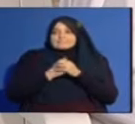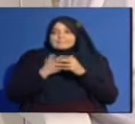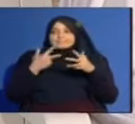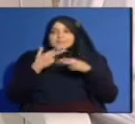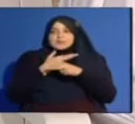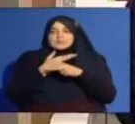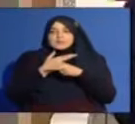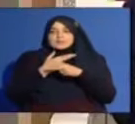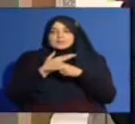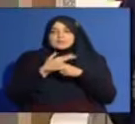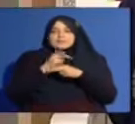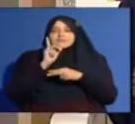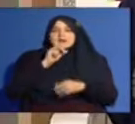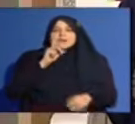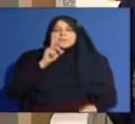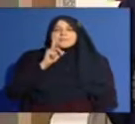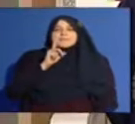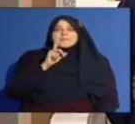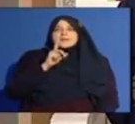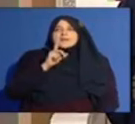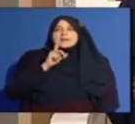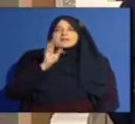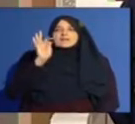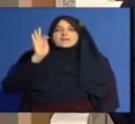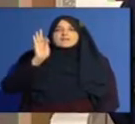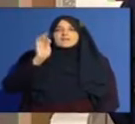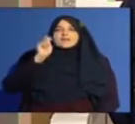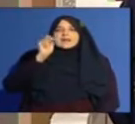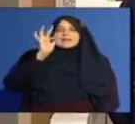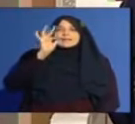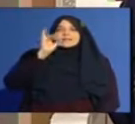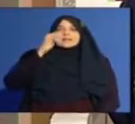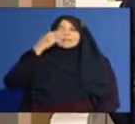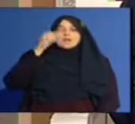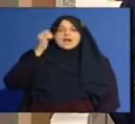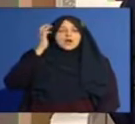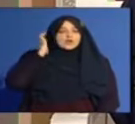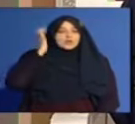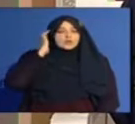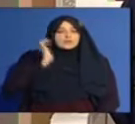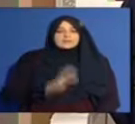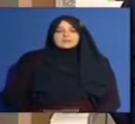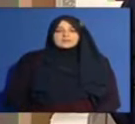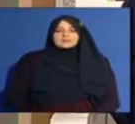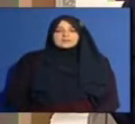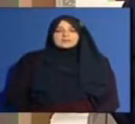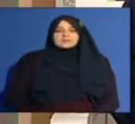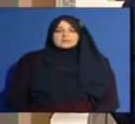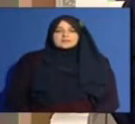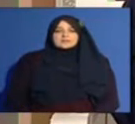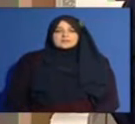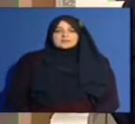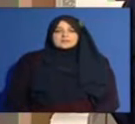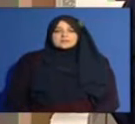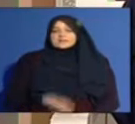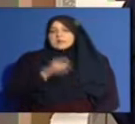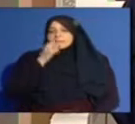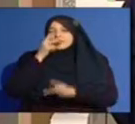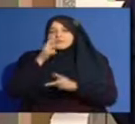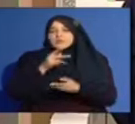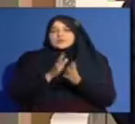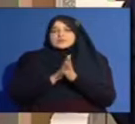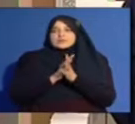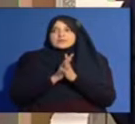غرفة البث فيها واحد النشاط. السلام عليكم فاطمة. السلام عليكم. مرحبا بك أختي الكريمة في برنامج وصلت